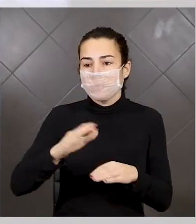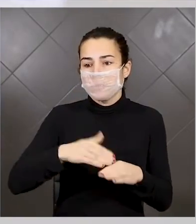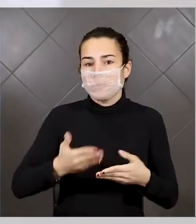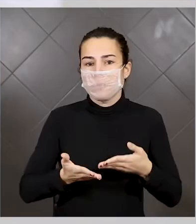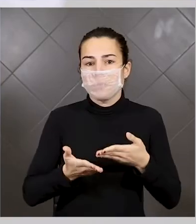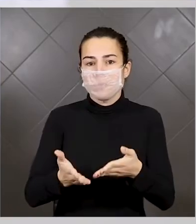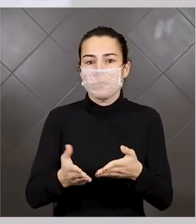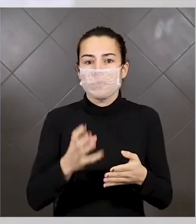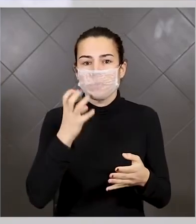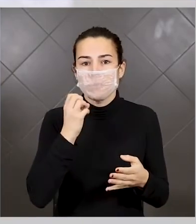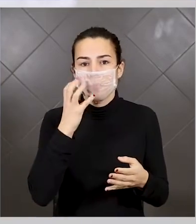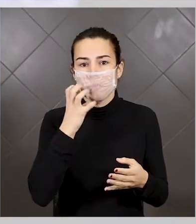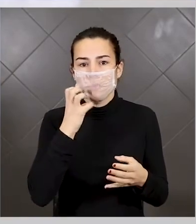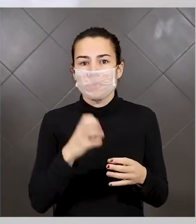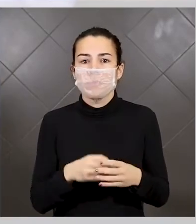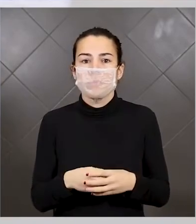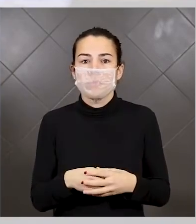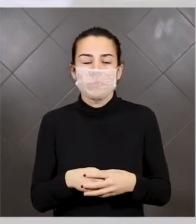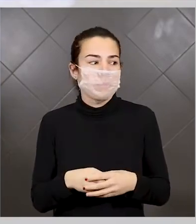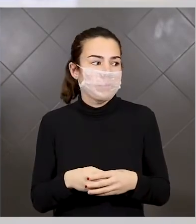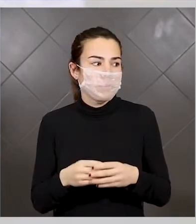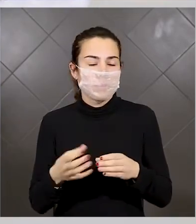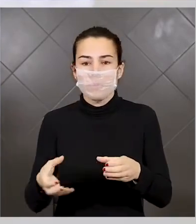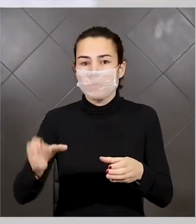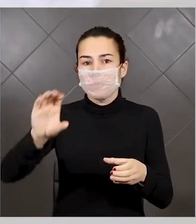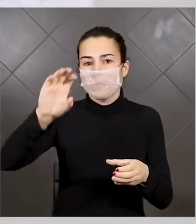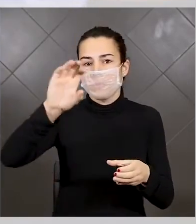Això, per incorporar-ho a la pasta, és important no trencar-los